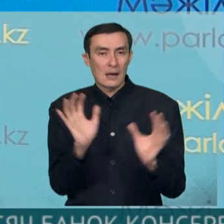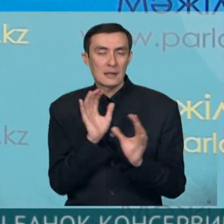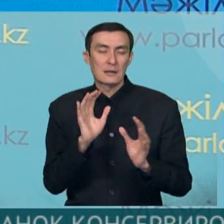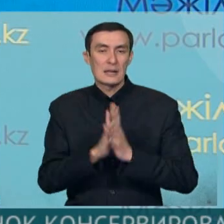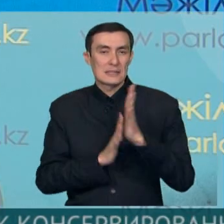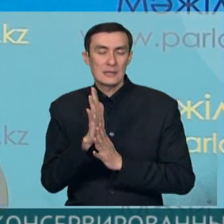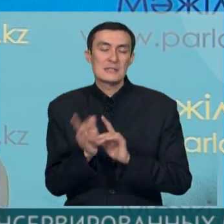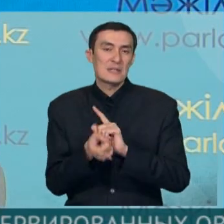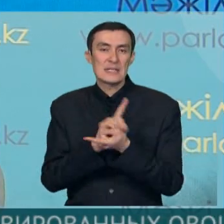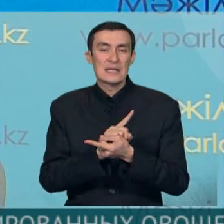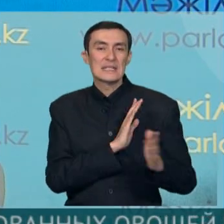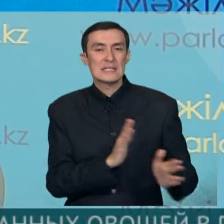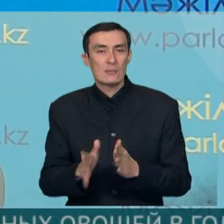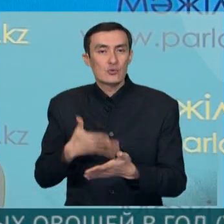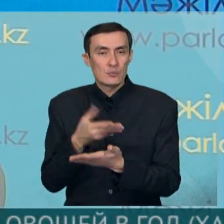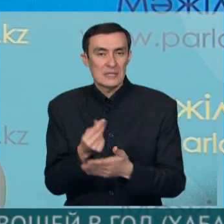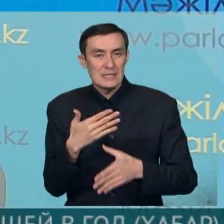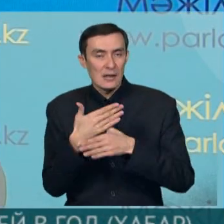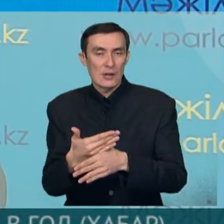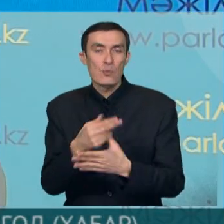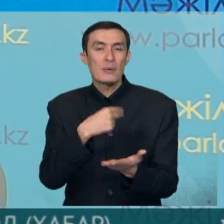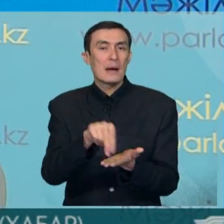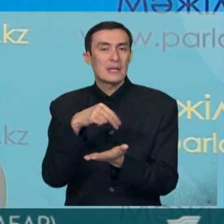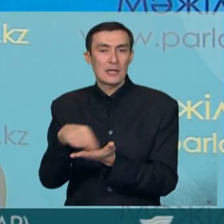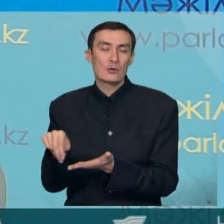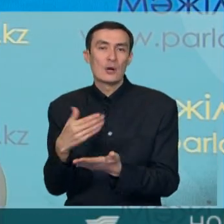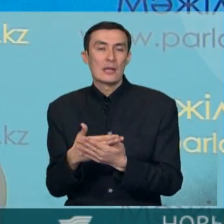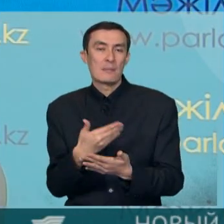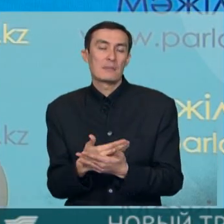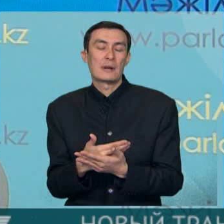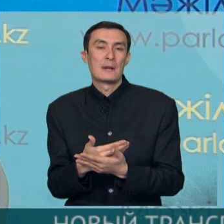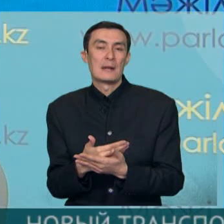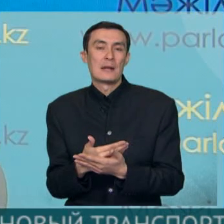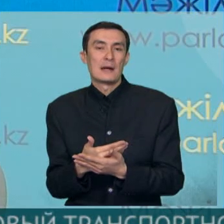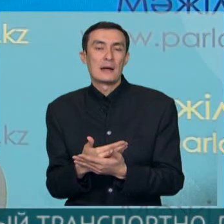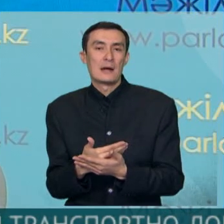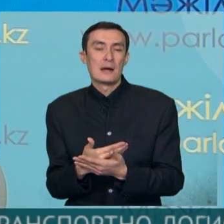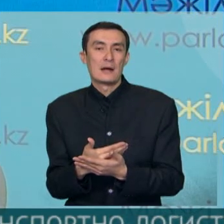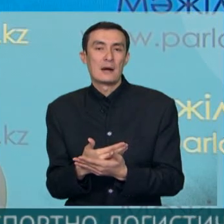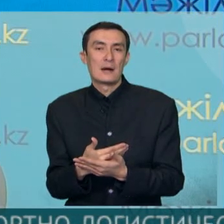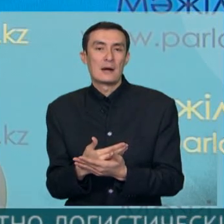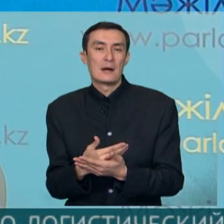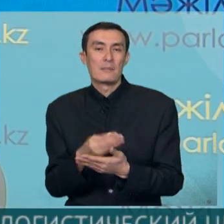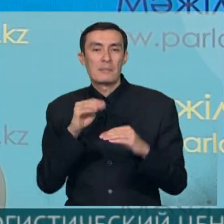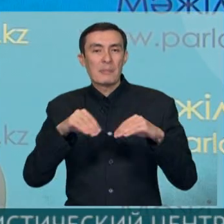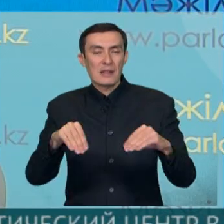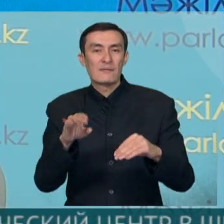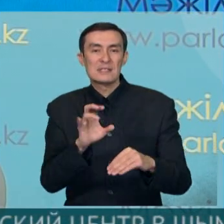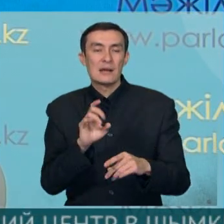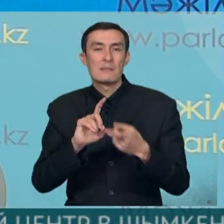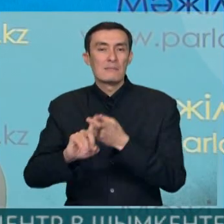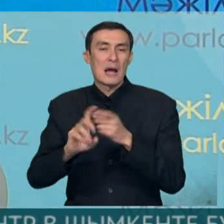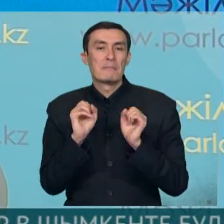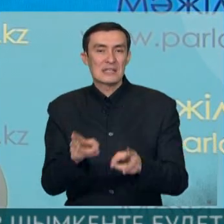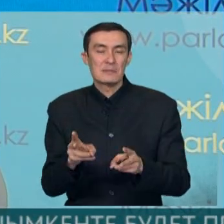субсидирования по приобретению препаратов по борьбе с особо опасными